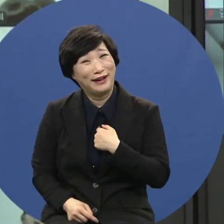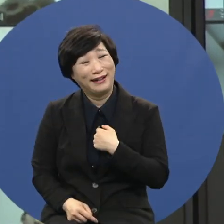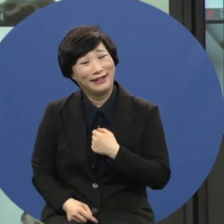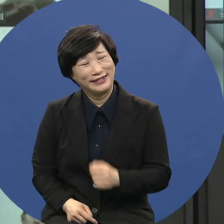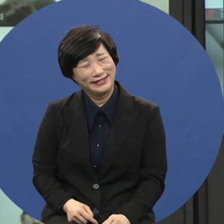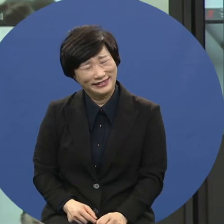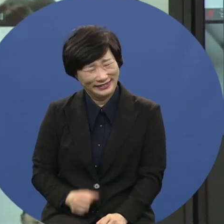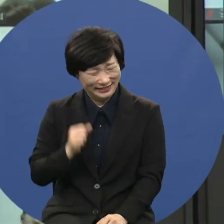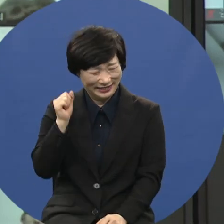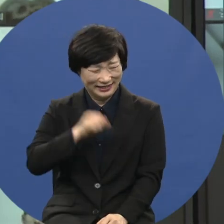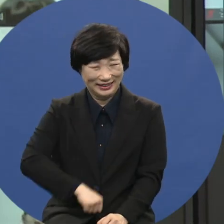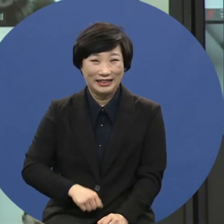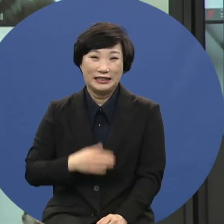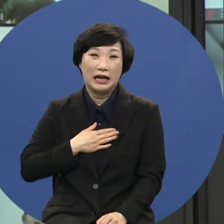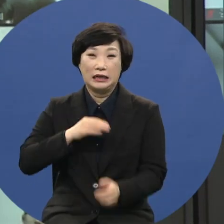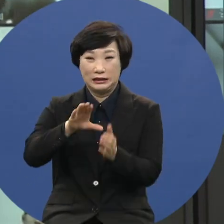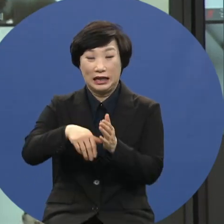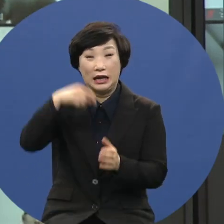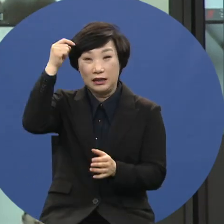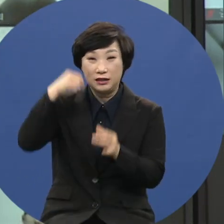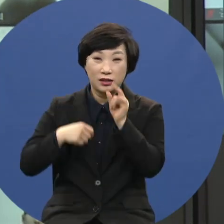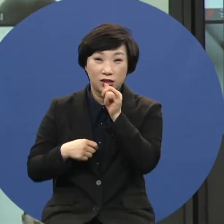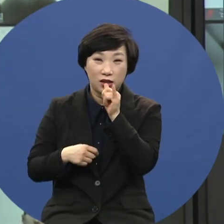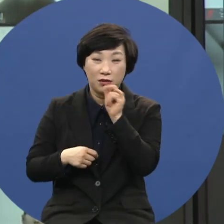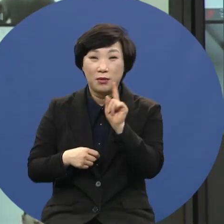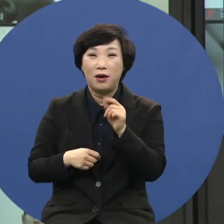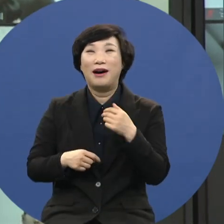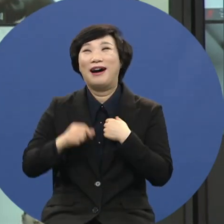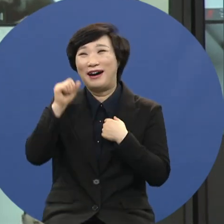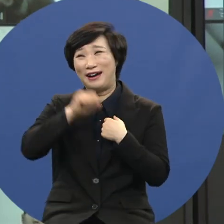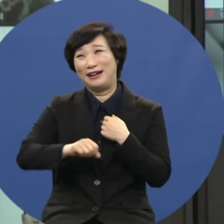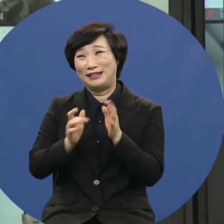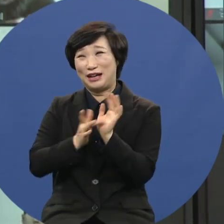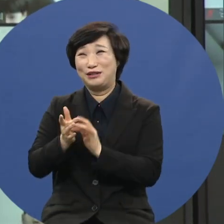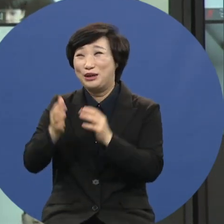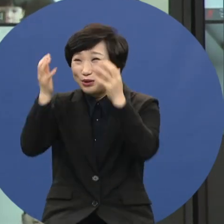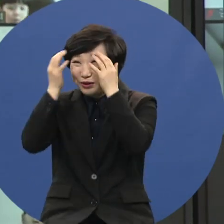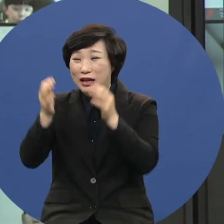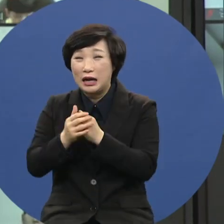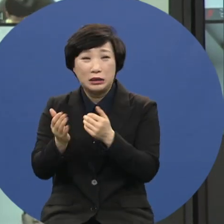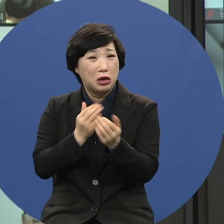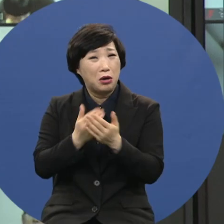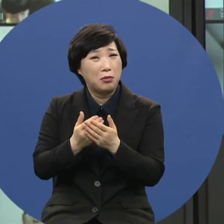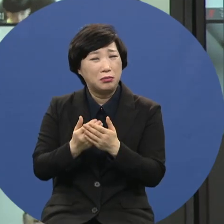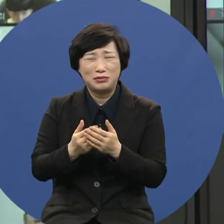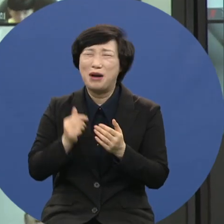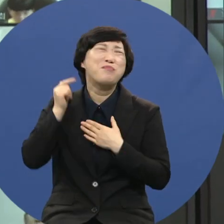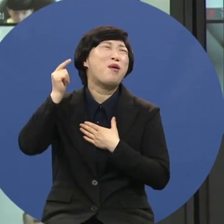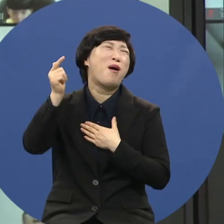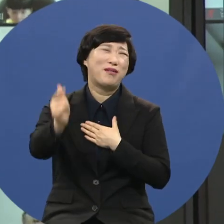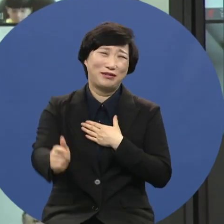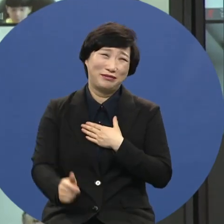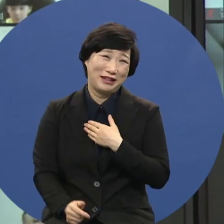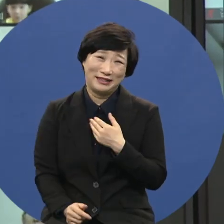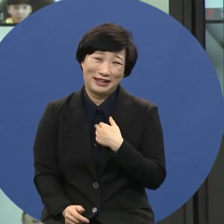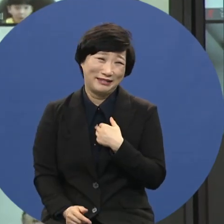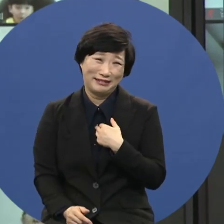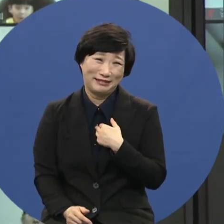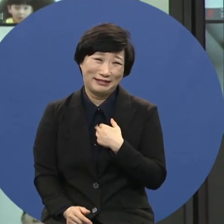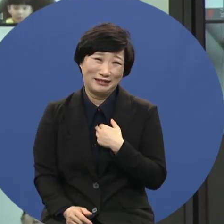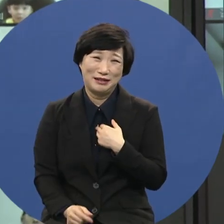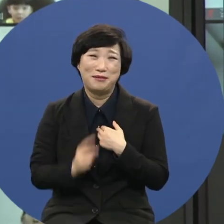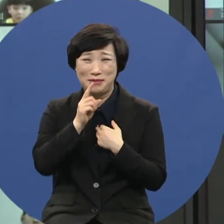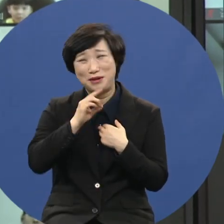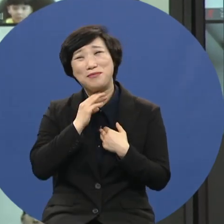그래서 내가 그때 느낀 것이 나는 예수의 고난을 경험하려면 아직 멀었다. 그냥